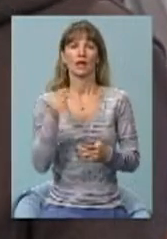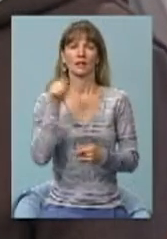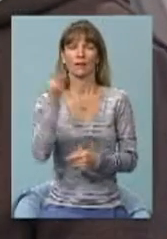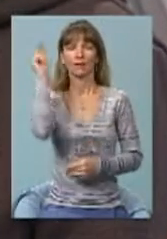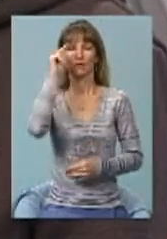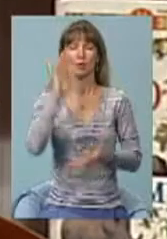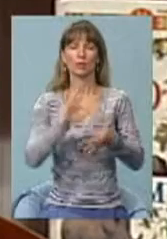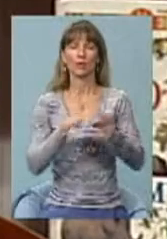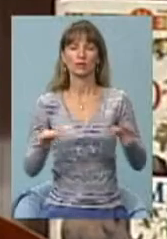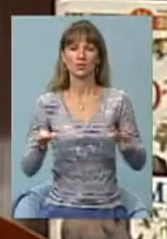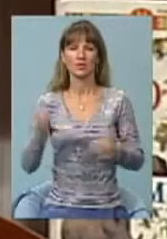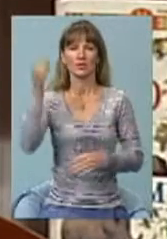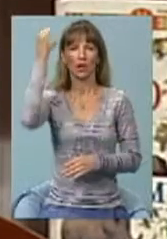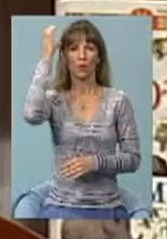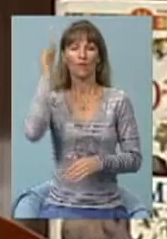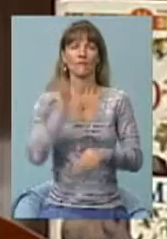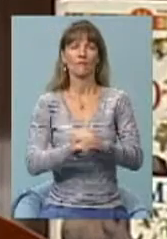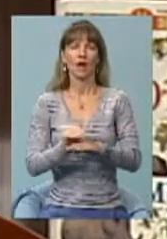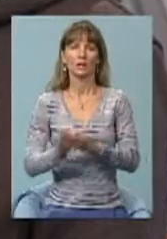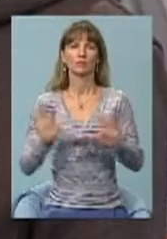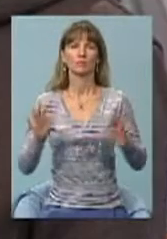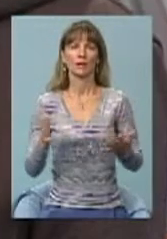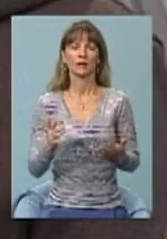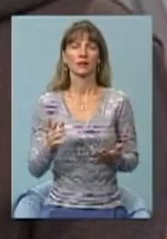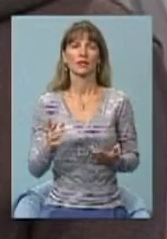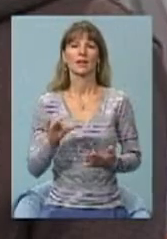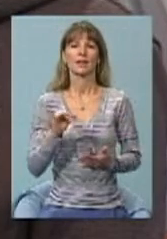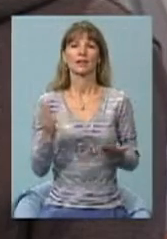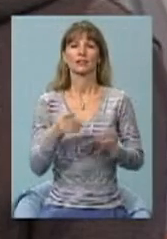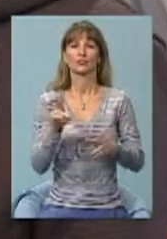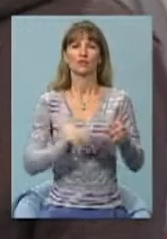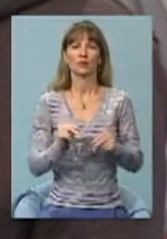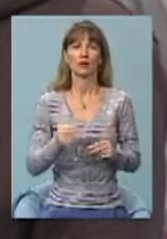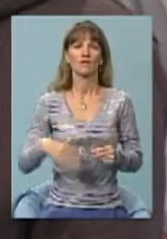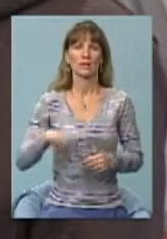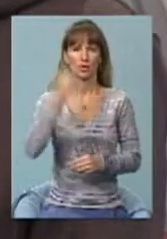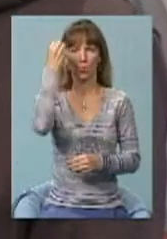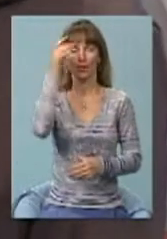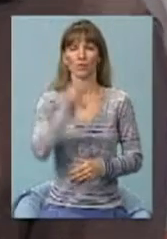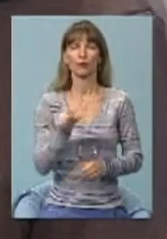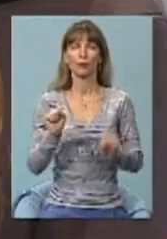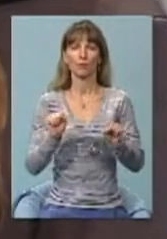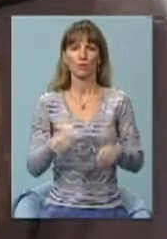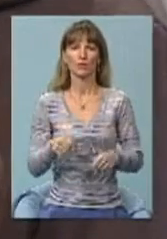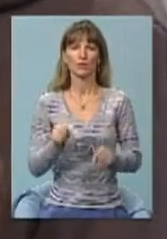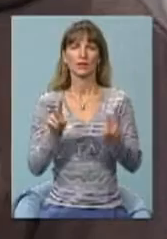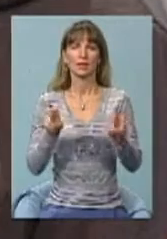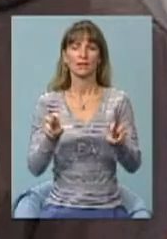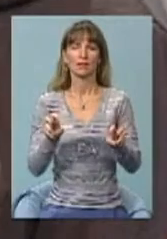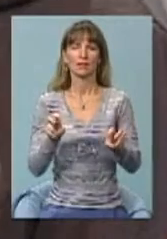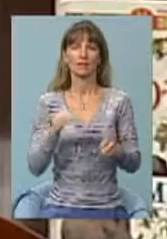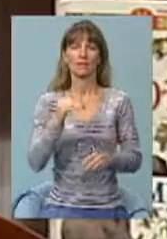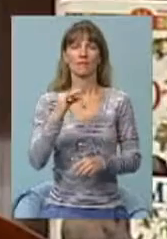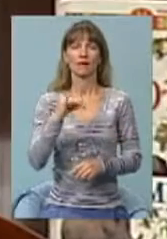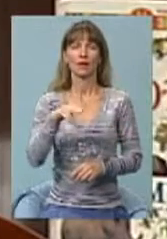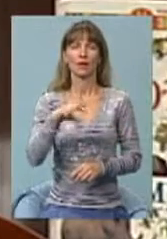якісь певні процеси, певні наукові там, факти, події тощо. А як ти вважаєш, чи всіх розумних людей можна назвати філософами?